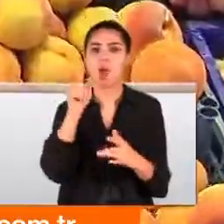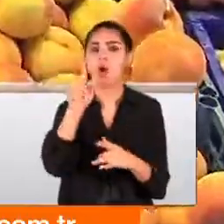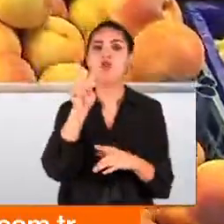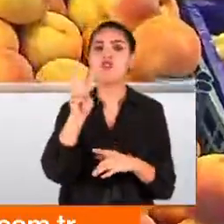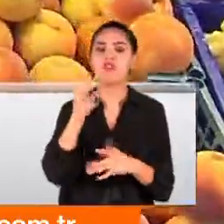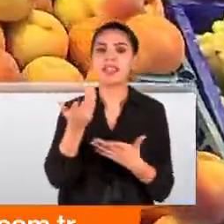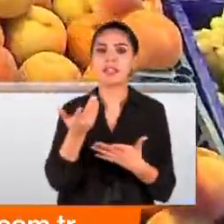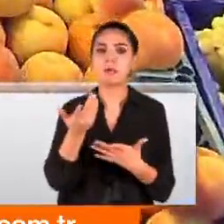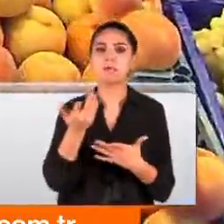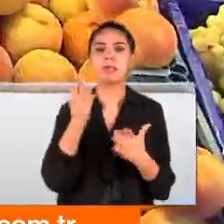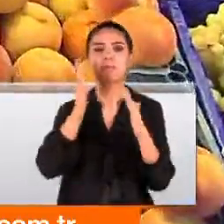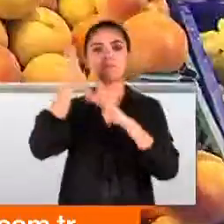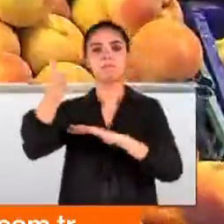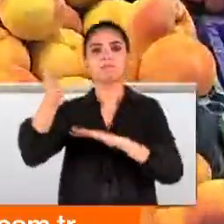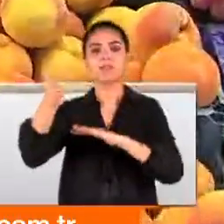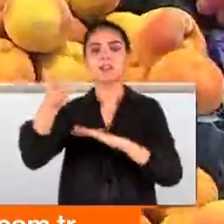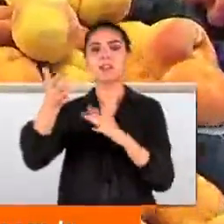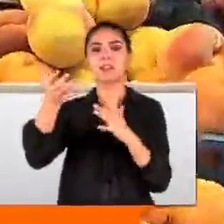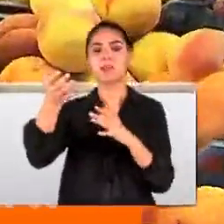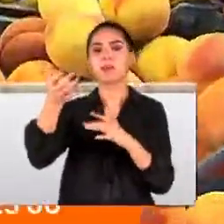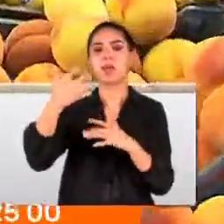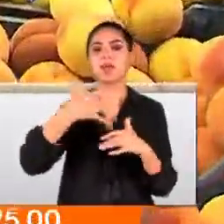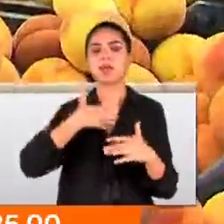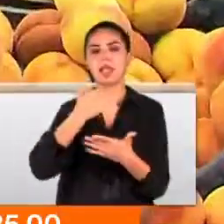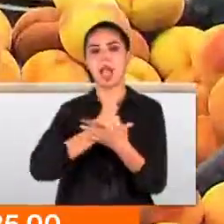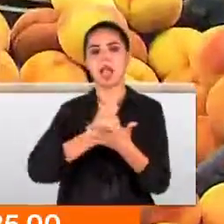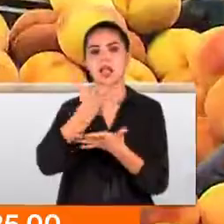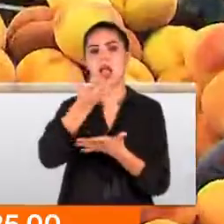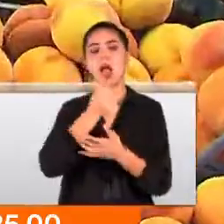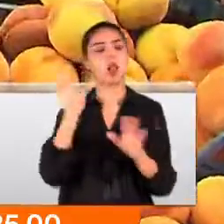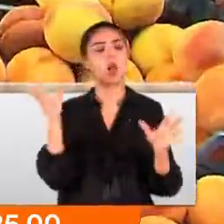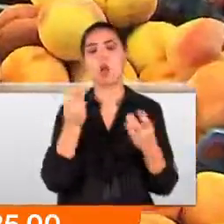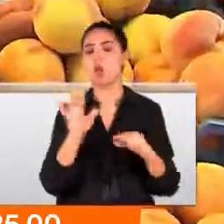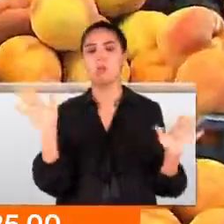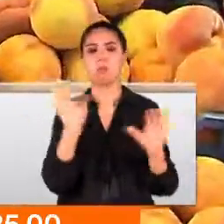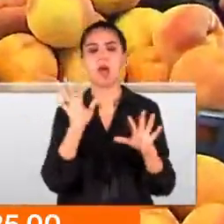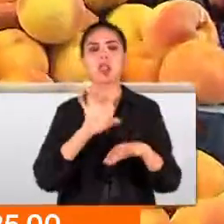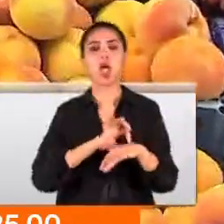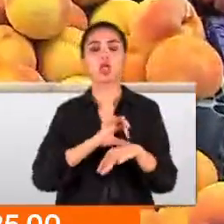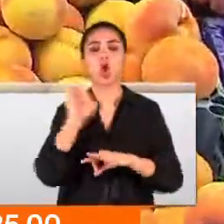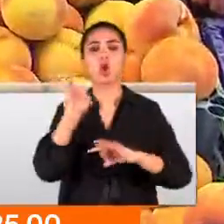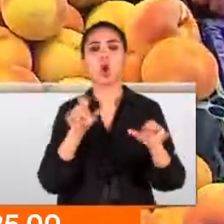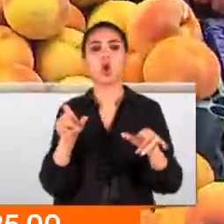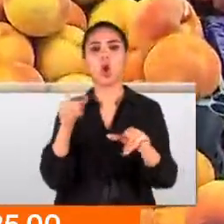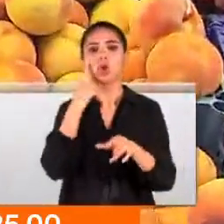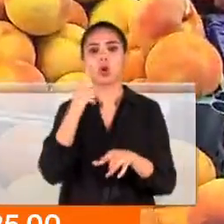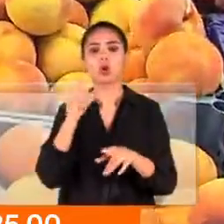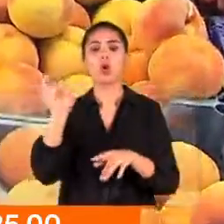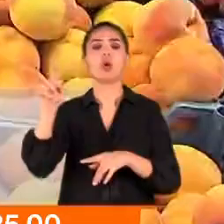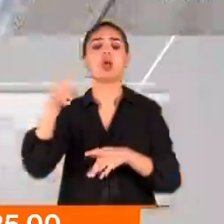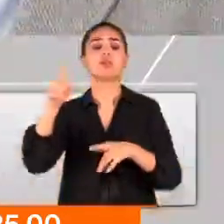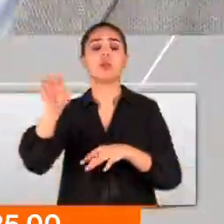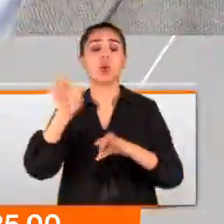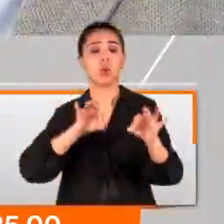vitaminleri gidip canımızın istediği gibi eczaneden alamayız. Çünkü doktor kontrolünde tahlil yapılması